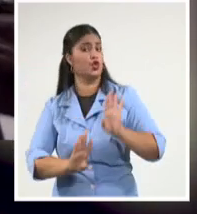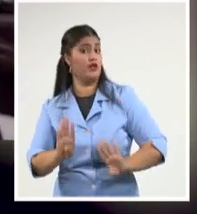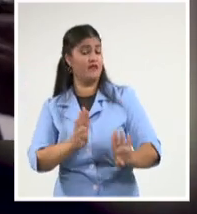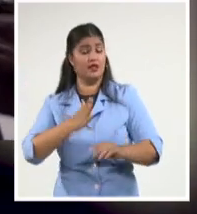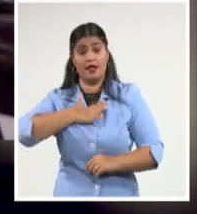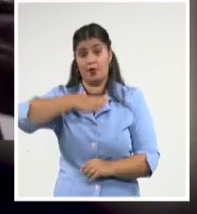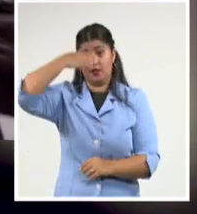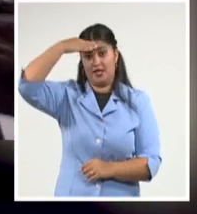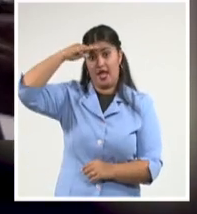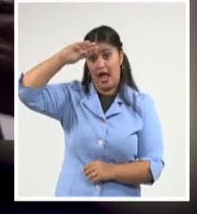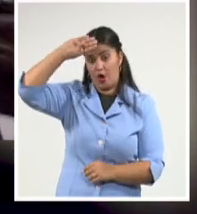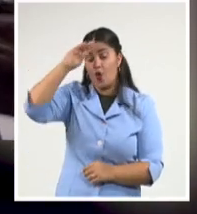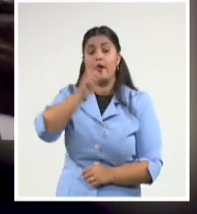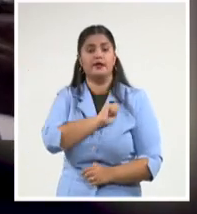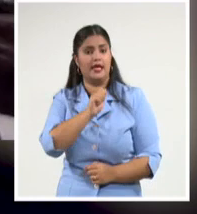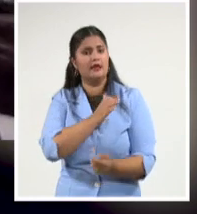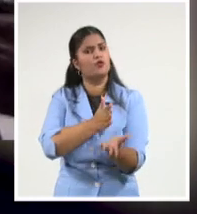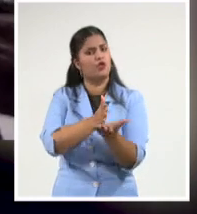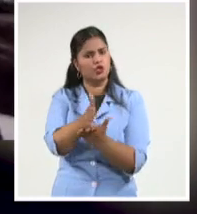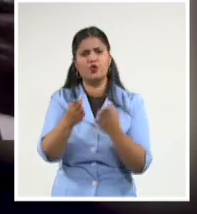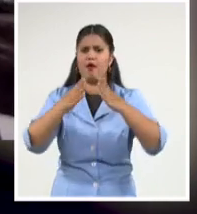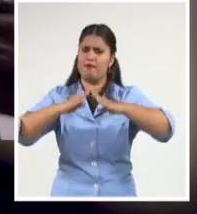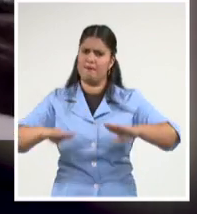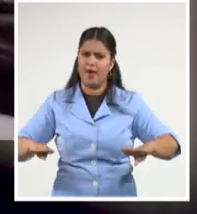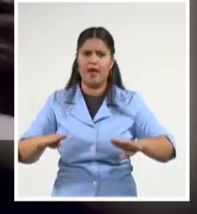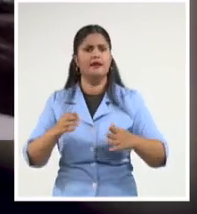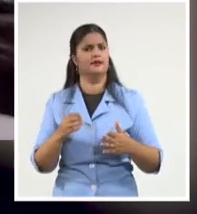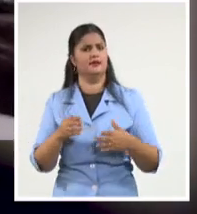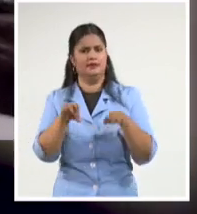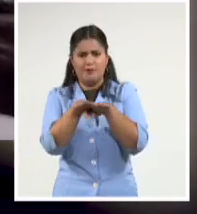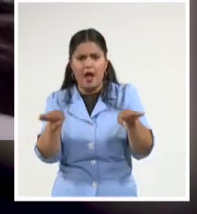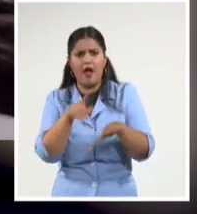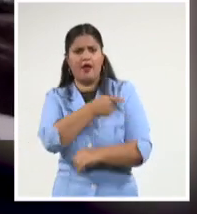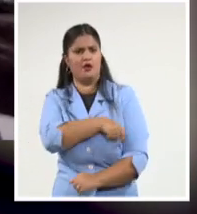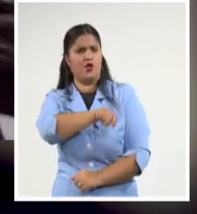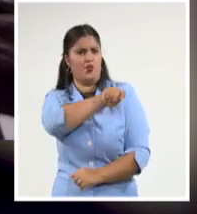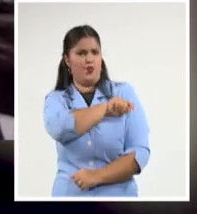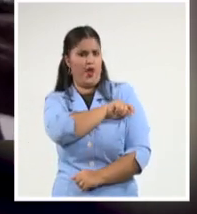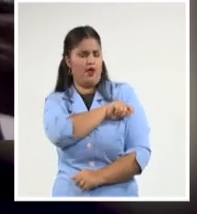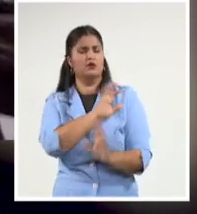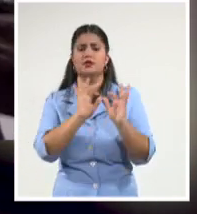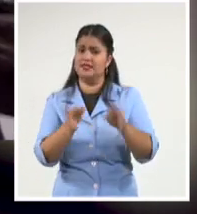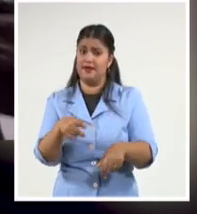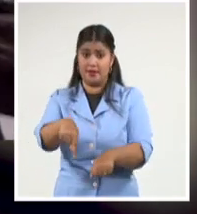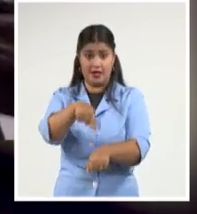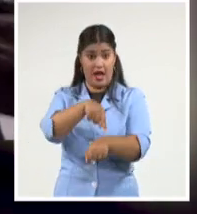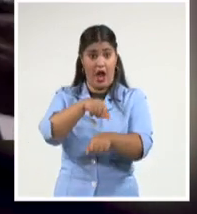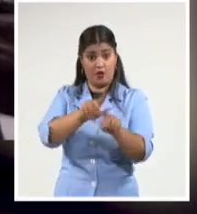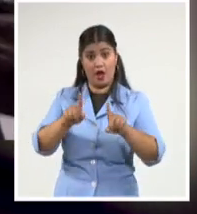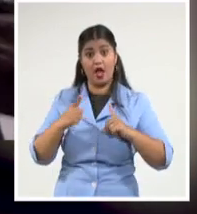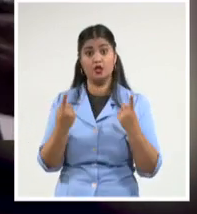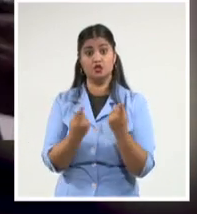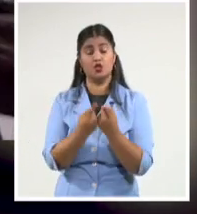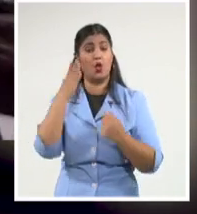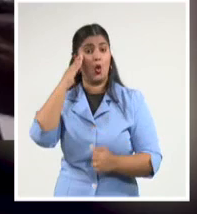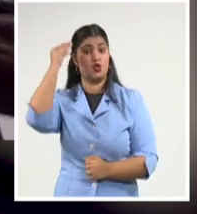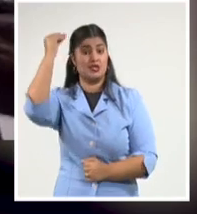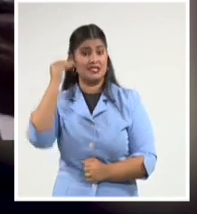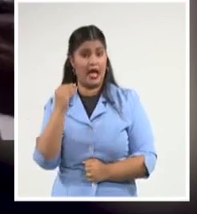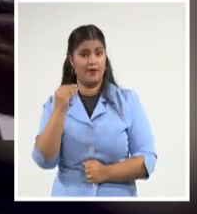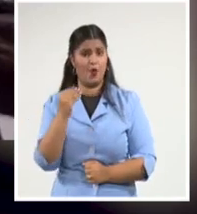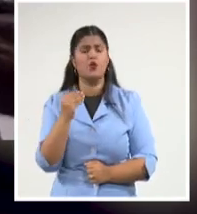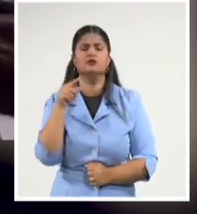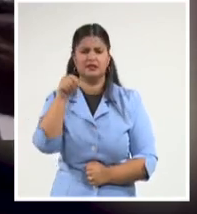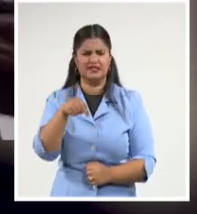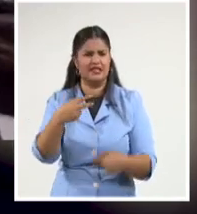πλήγματα στον κουβανικό λαό. Γνωρίζουμε όλοι πλέον την υποκρισία και τις υποβολημιές